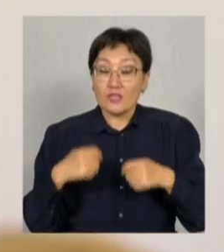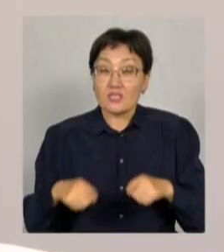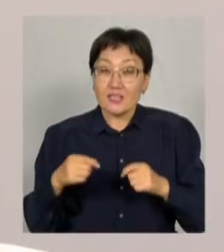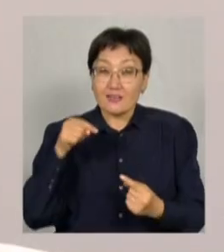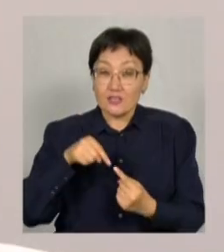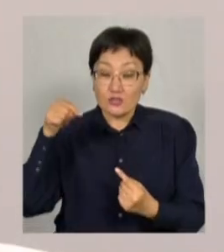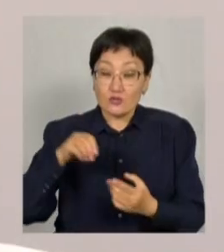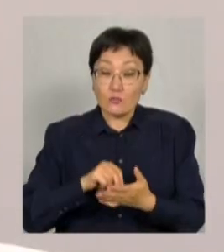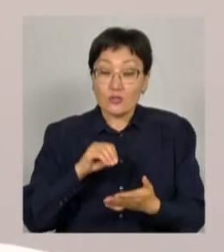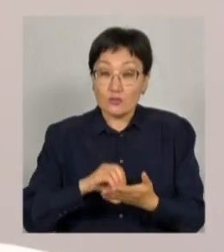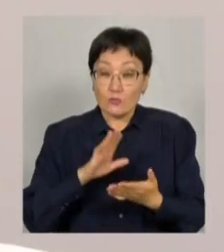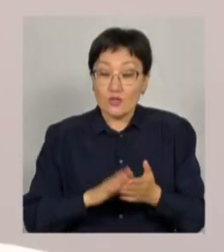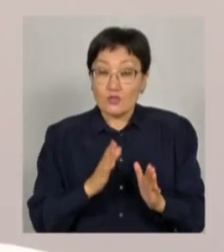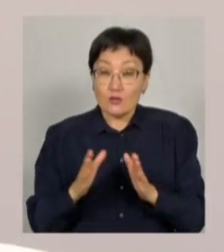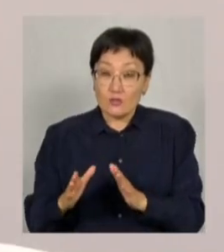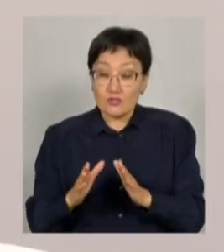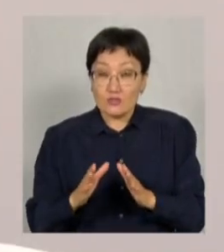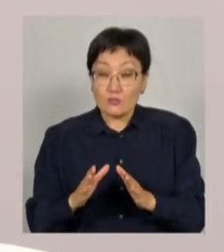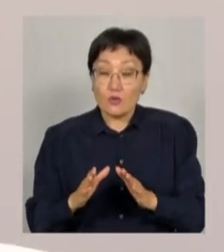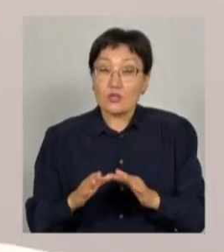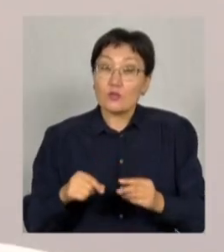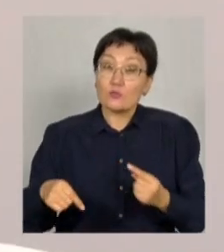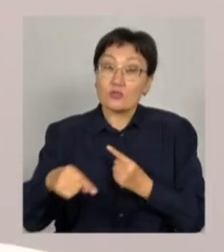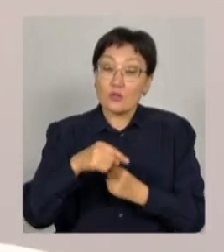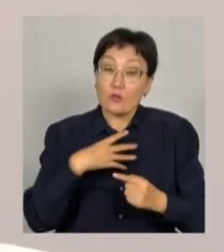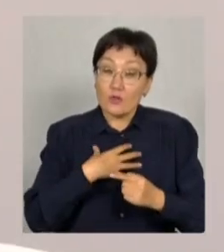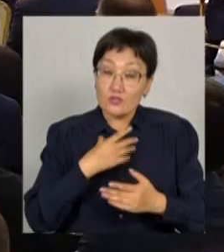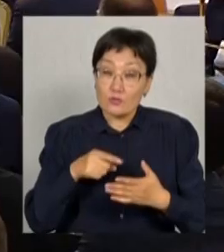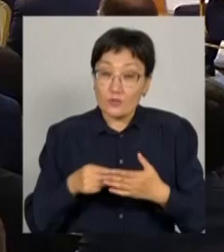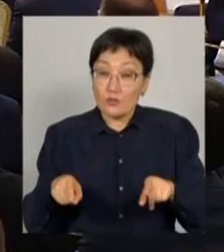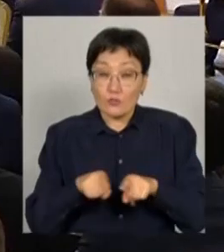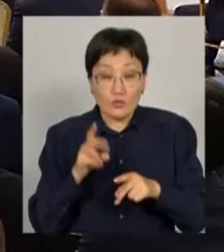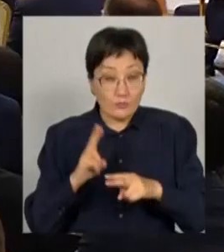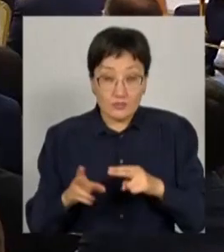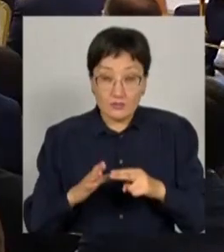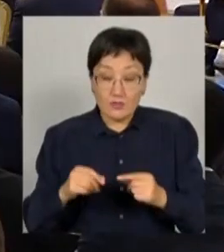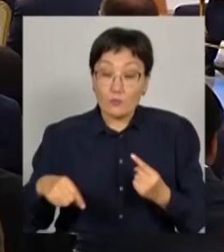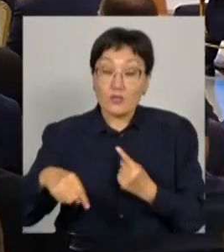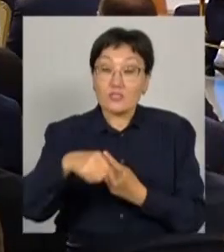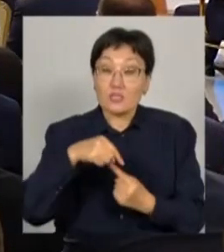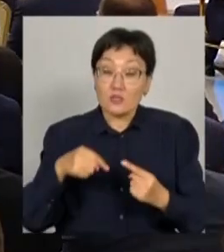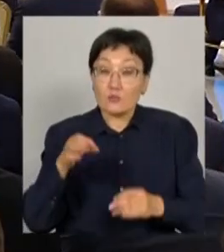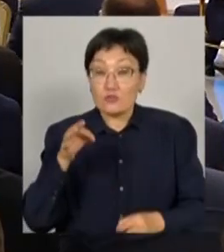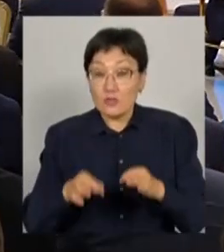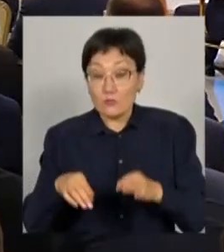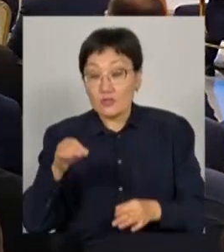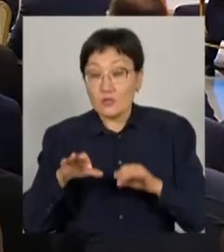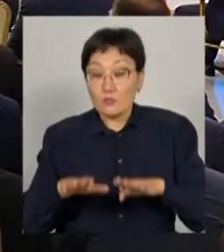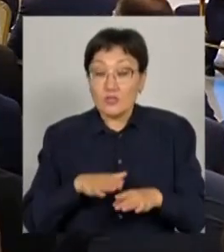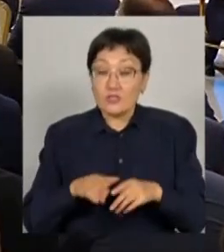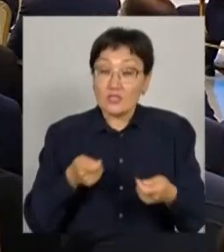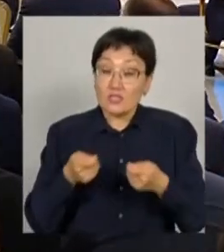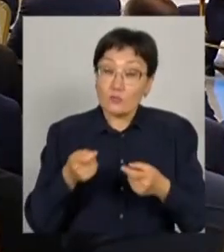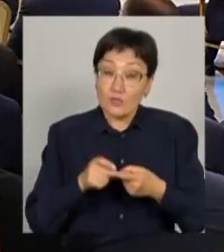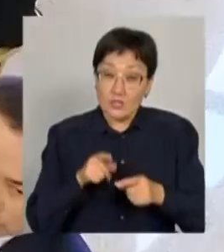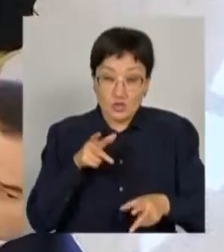және шамадан тыс реттеу тетіктері. Бизнесті толғандыратын мәселелер мұнымен бітпейді. Кәсіпкерлердің соттарға жергілікті билікке